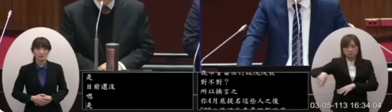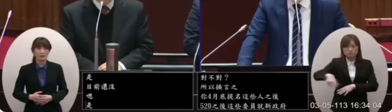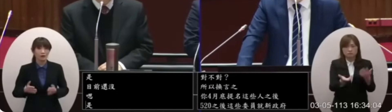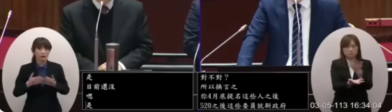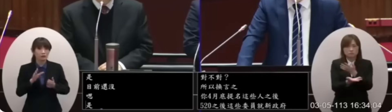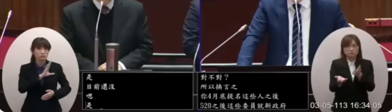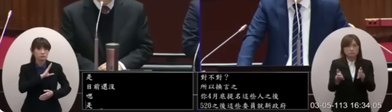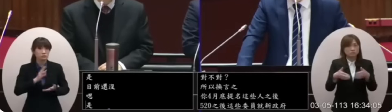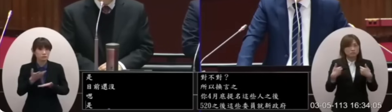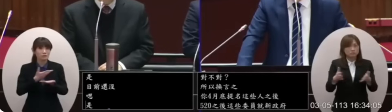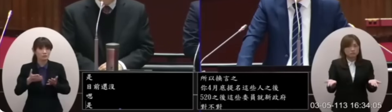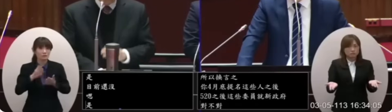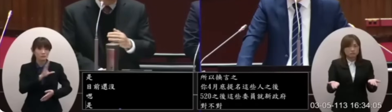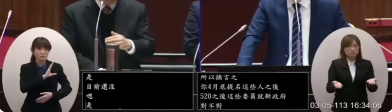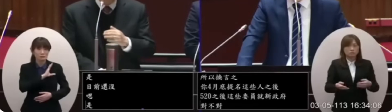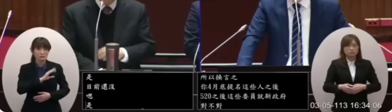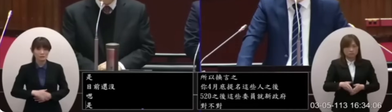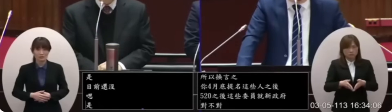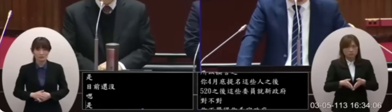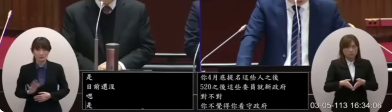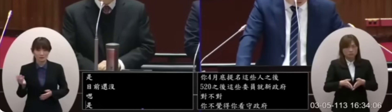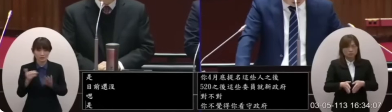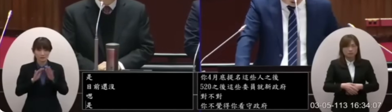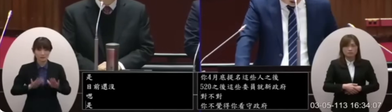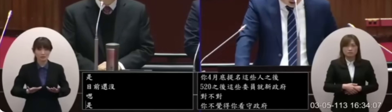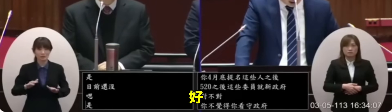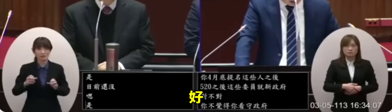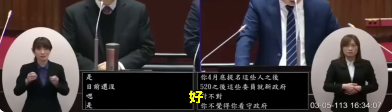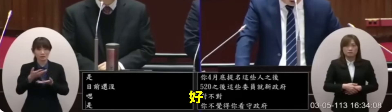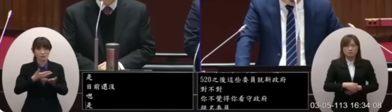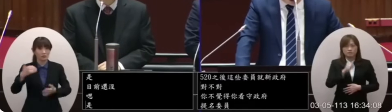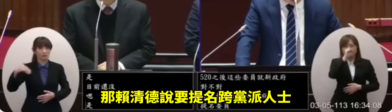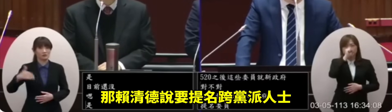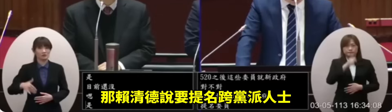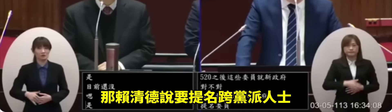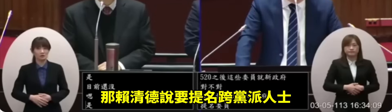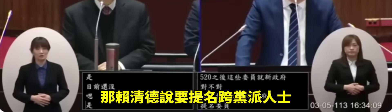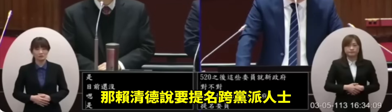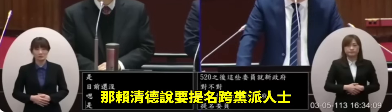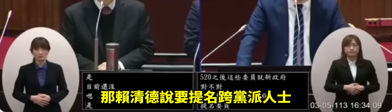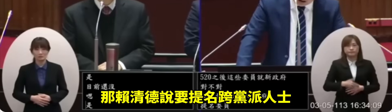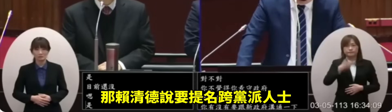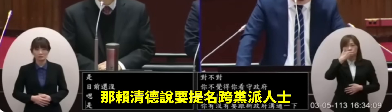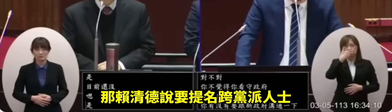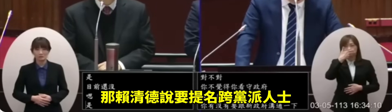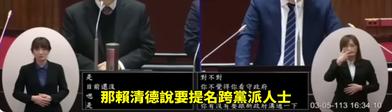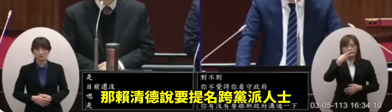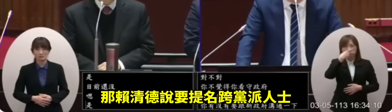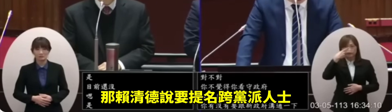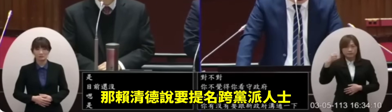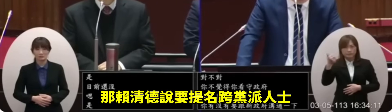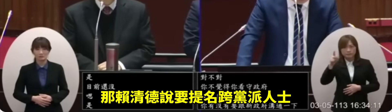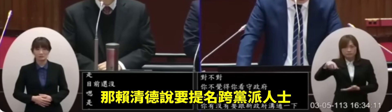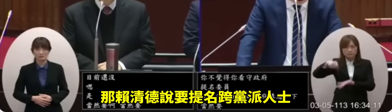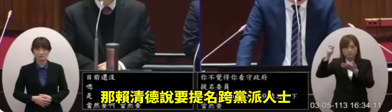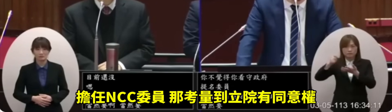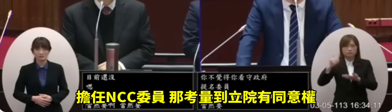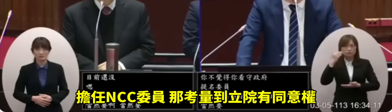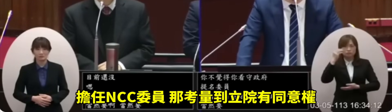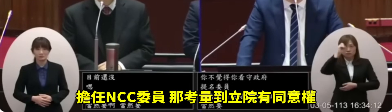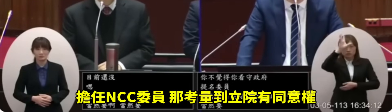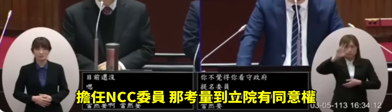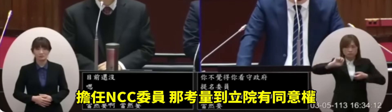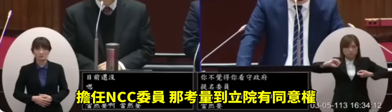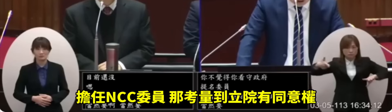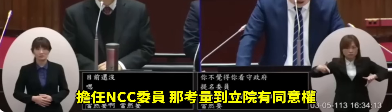啊，当然要。但是现在到现在为止还没嘛。 好，那赖清德说要提名跨党派人士担任 NCC